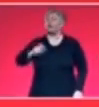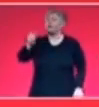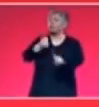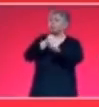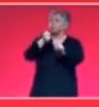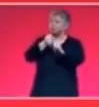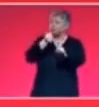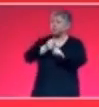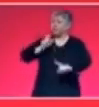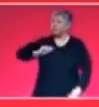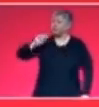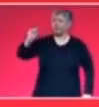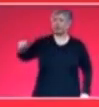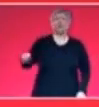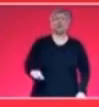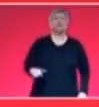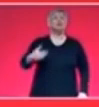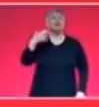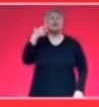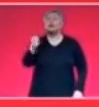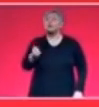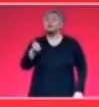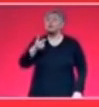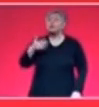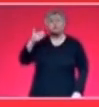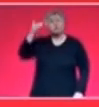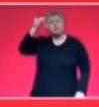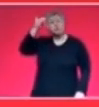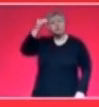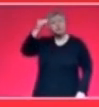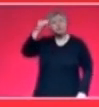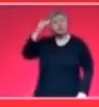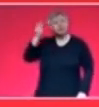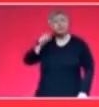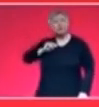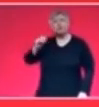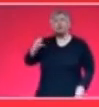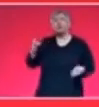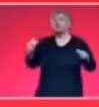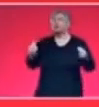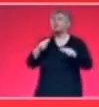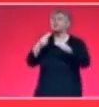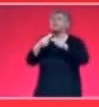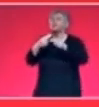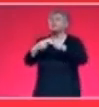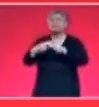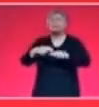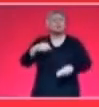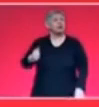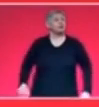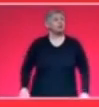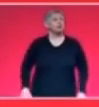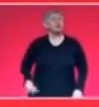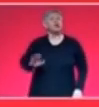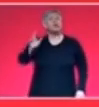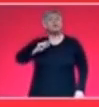και εγώ πιστεύω. Έχουν τις ίδιες, υπηρετούν τις ίδιες αξίες και τις ίδιες χαρές που και εγώ